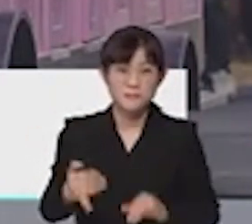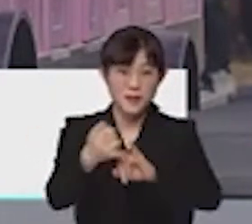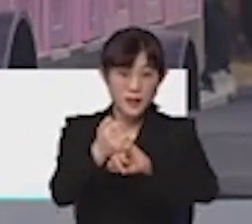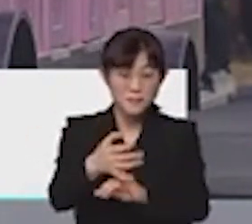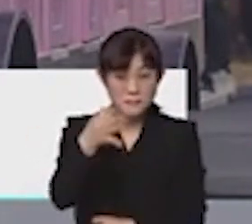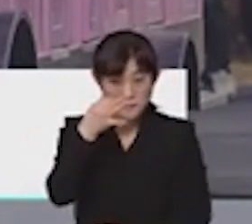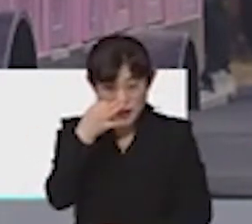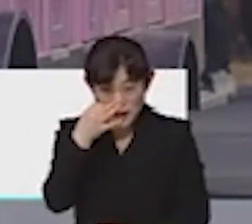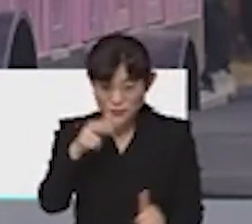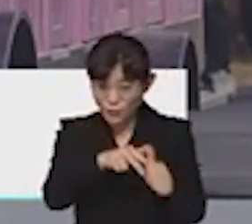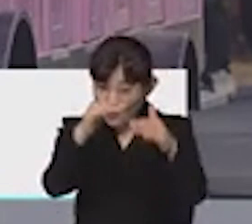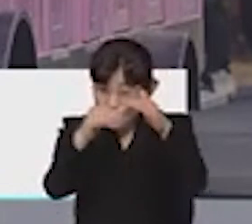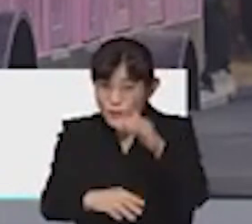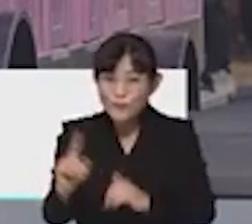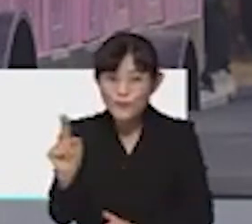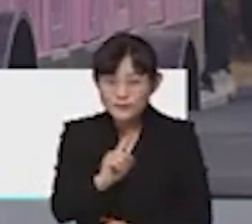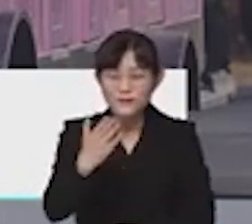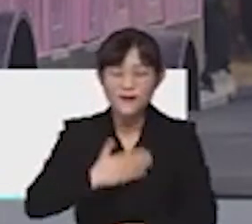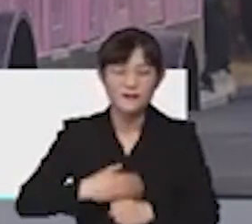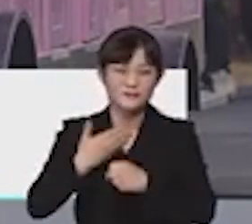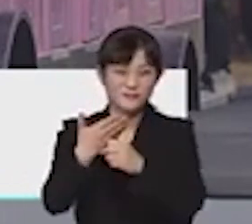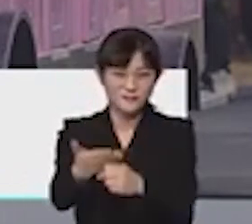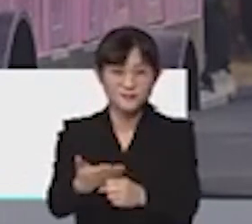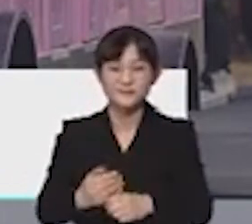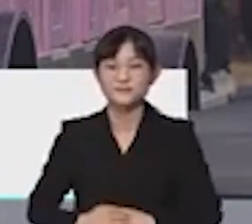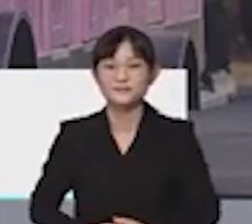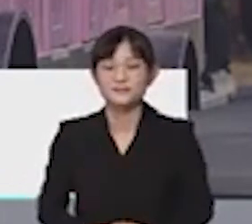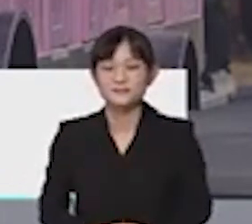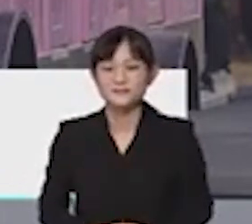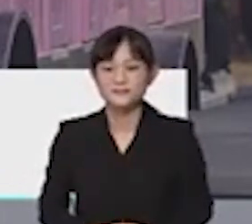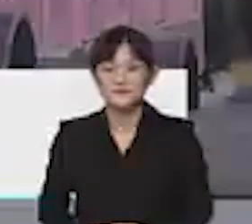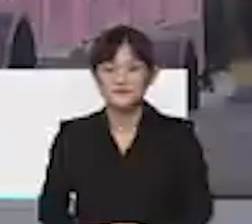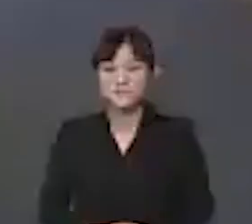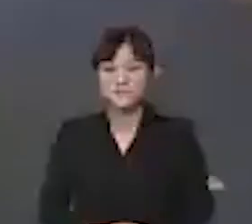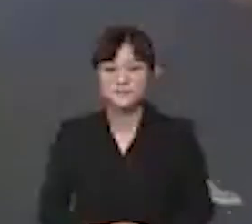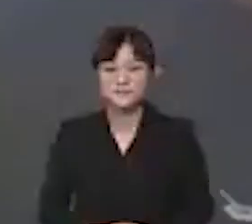핵심 콘텐츠는 무엇인지 박승현 기자가 전해드립니다.